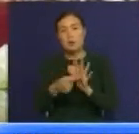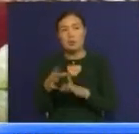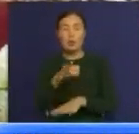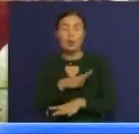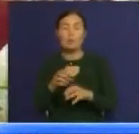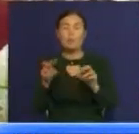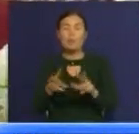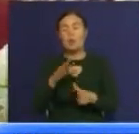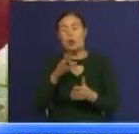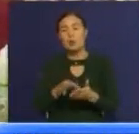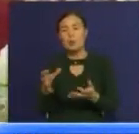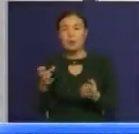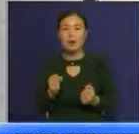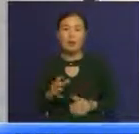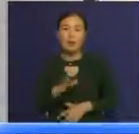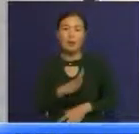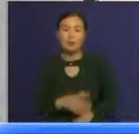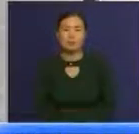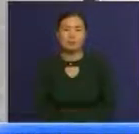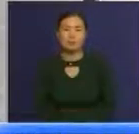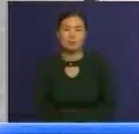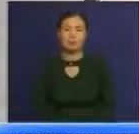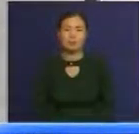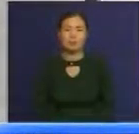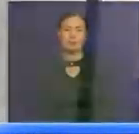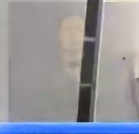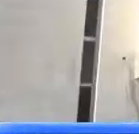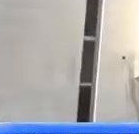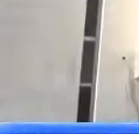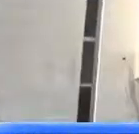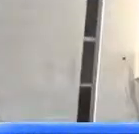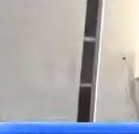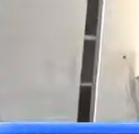қойып, мамандардан жауаптарын алды. Айжанат Қазиева, Баққали Зиядинов, Каспи Ақпарат.